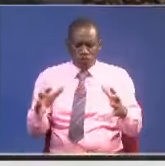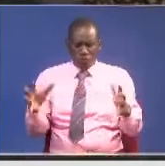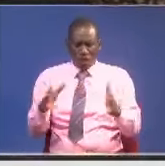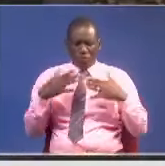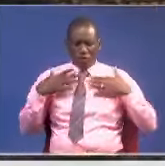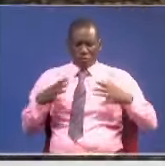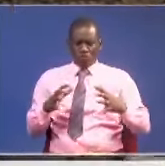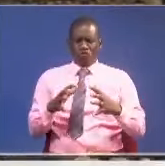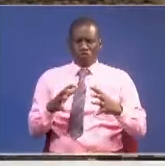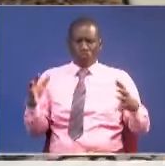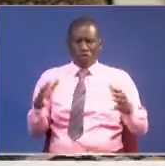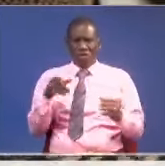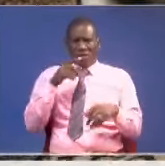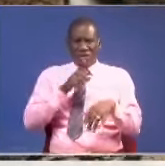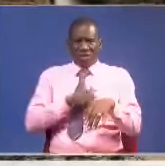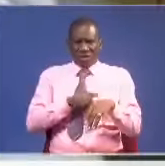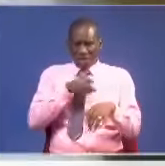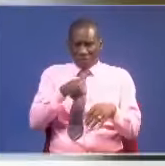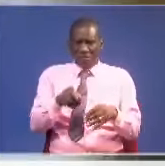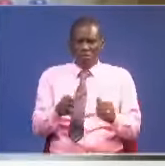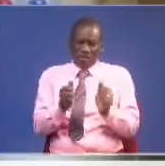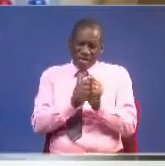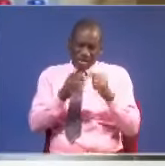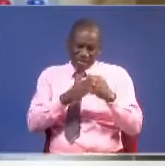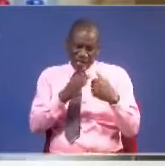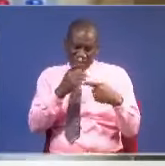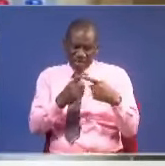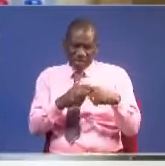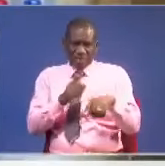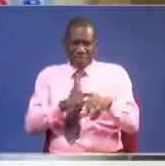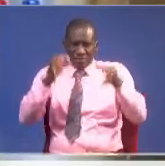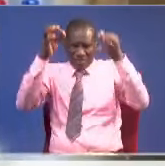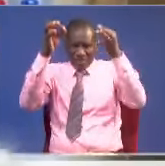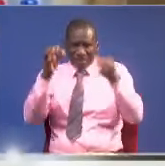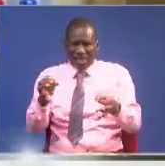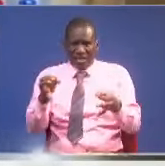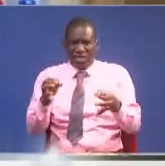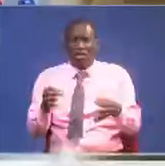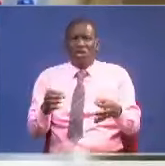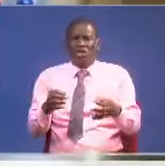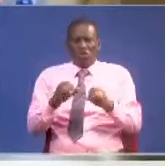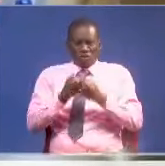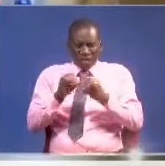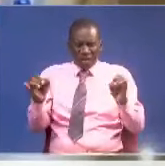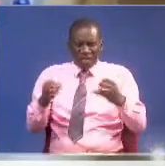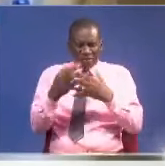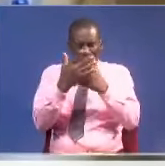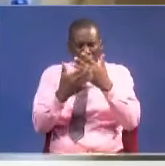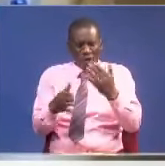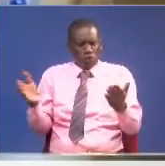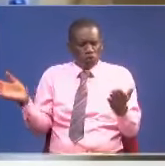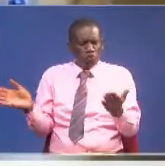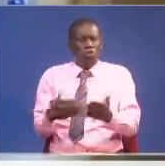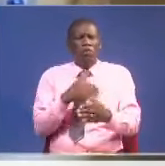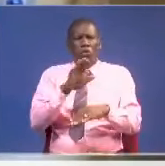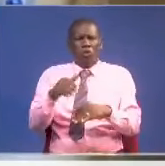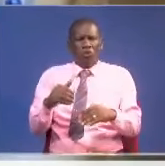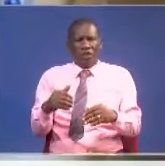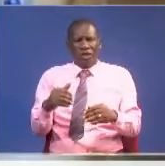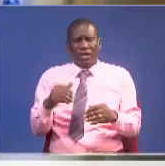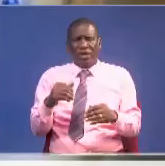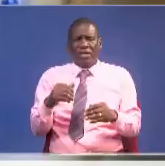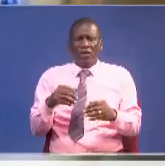wote. Alikuwa na umri wa miaka 19 ambapo aliamua kuchukua hatua ya kusafishwa damu na kutolewa uchafu mwilini,